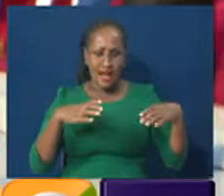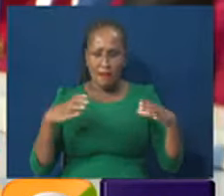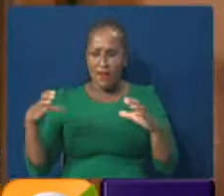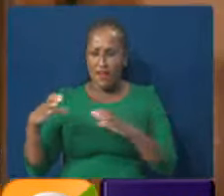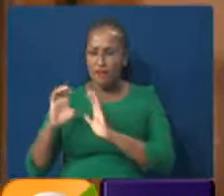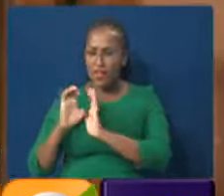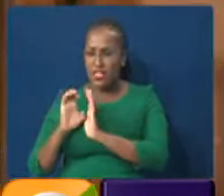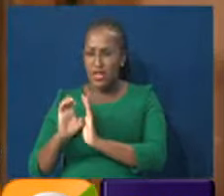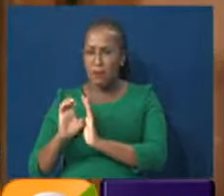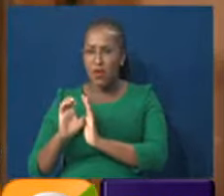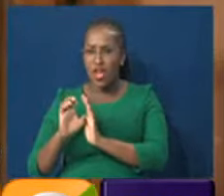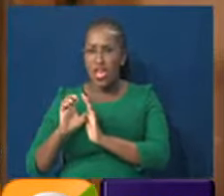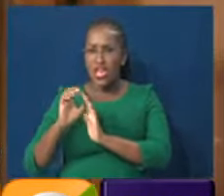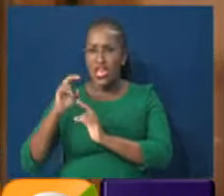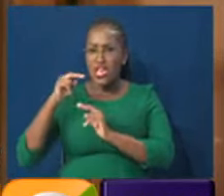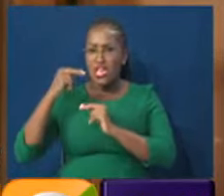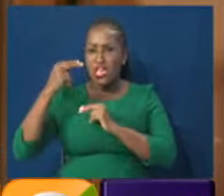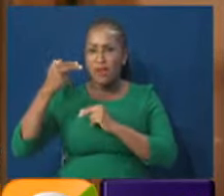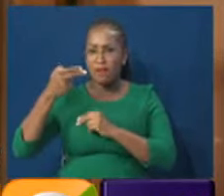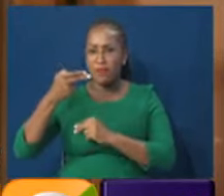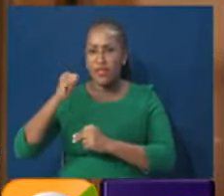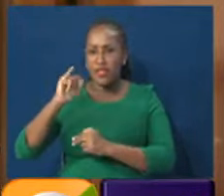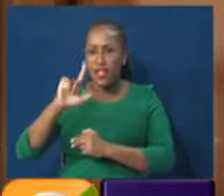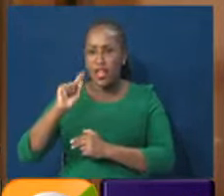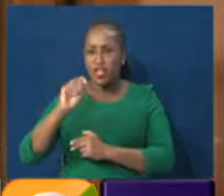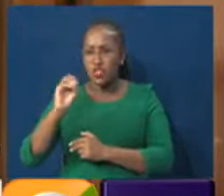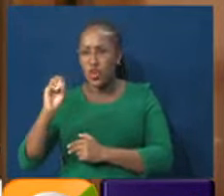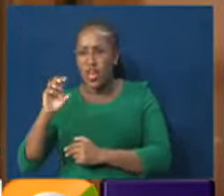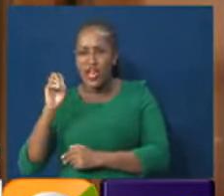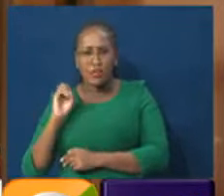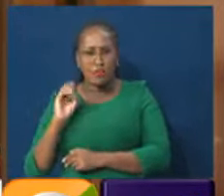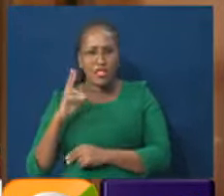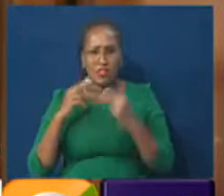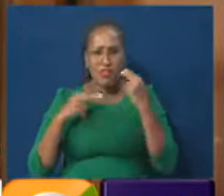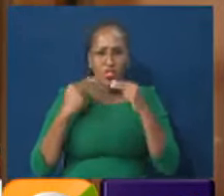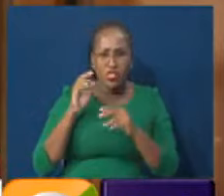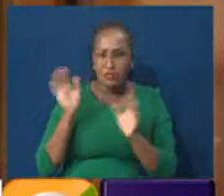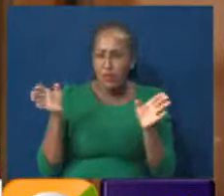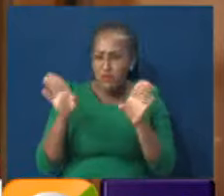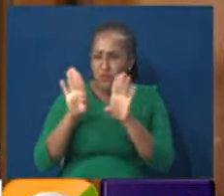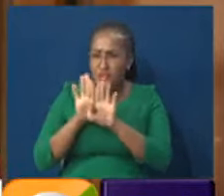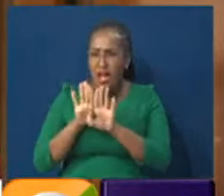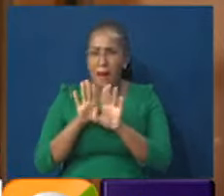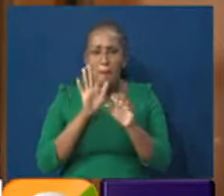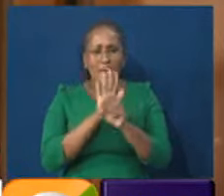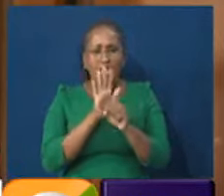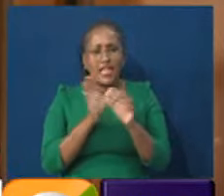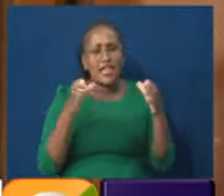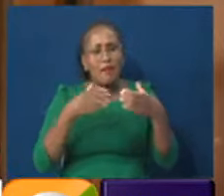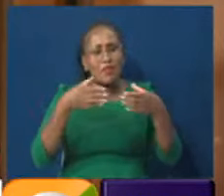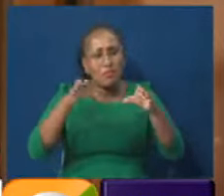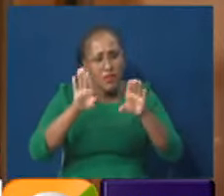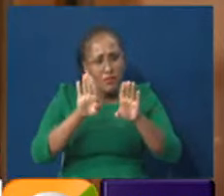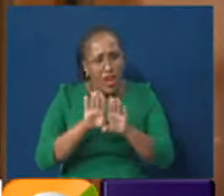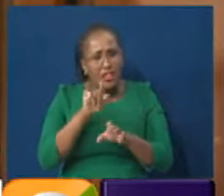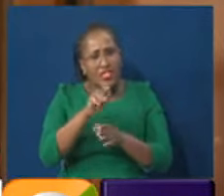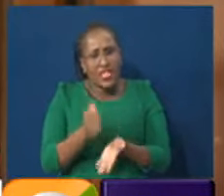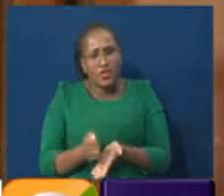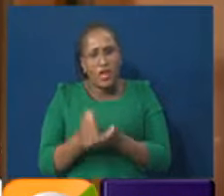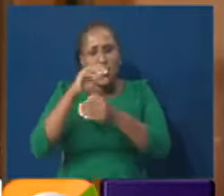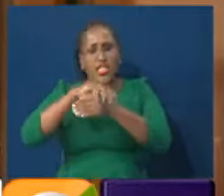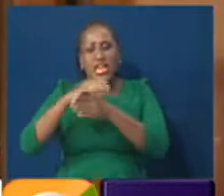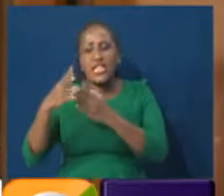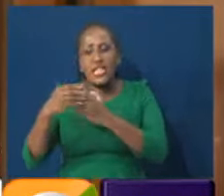Hilton zimefunga, Intercontinental Hotel zimefunga, sijui nyingi ambayo zinafunga, na hizo ndio zinaleta dola. Dola